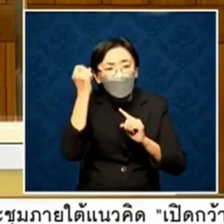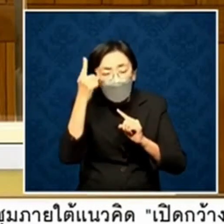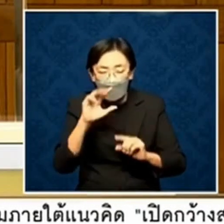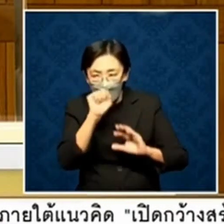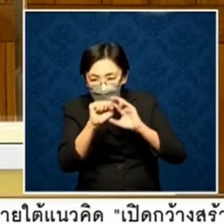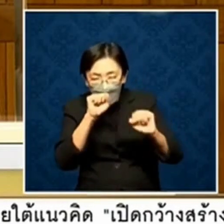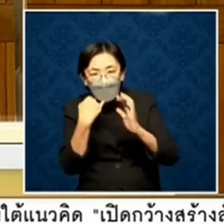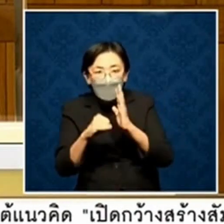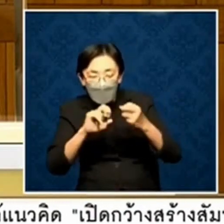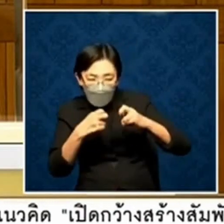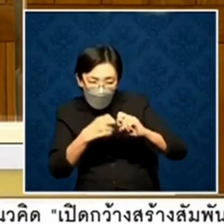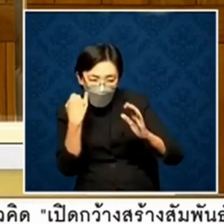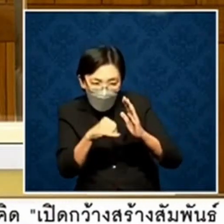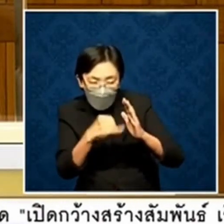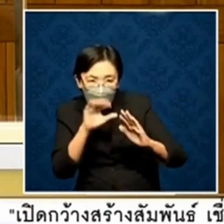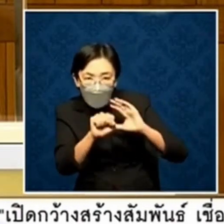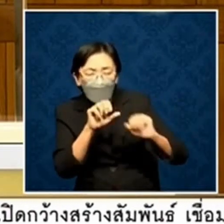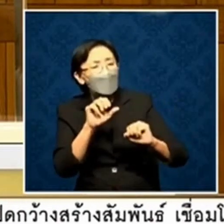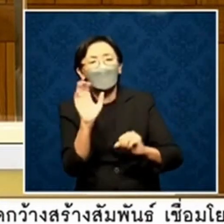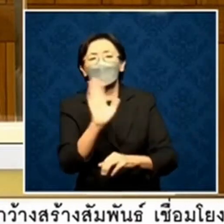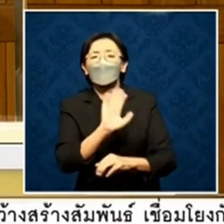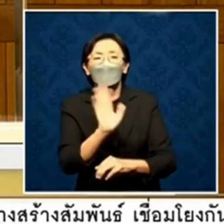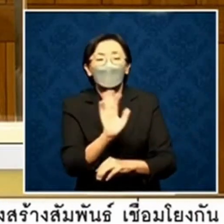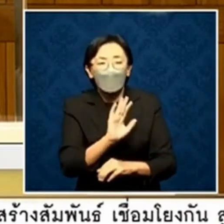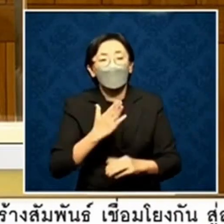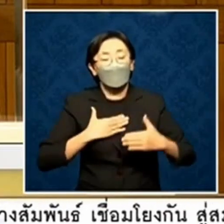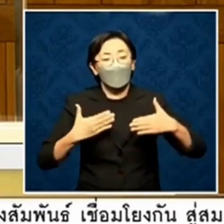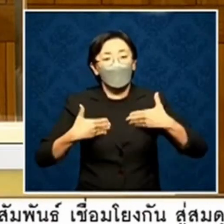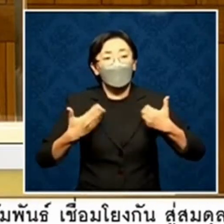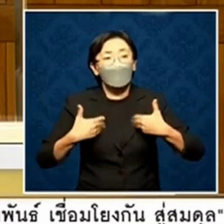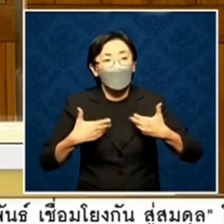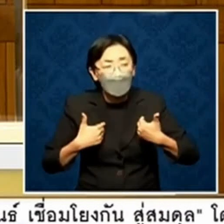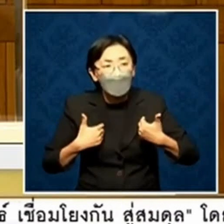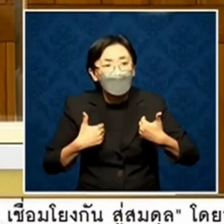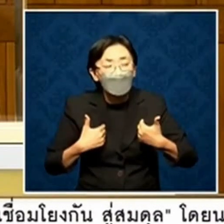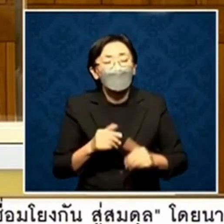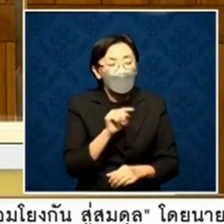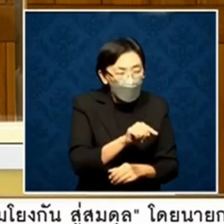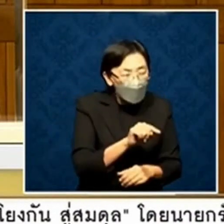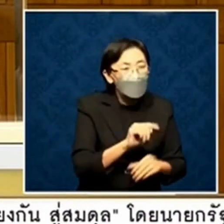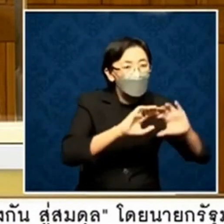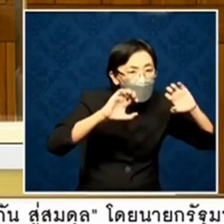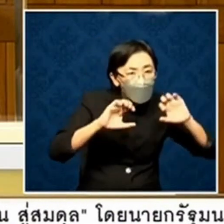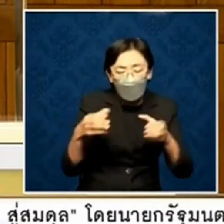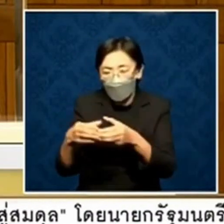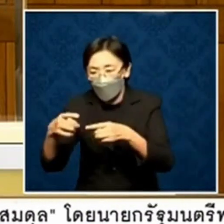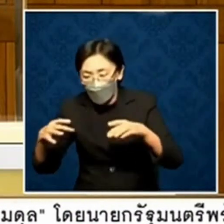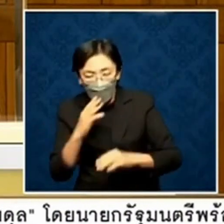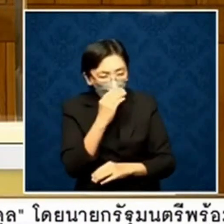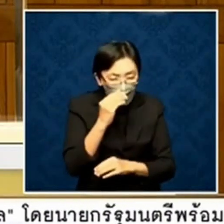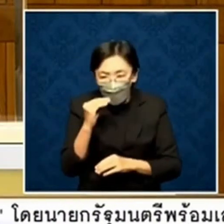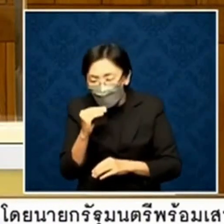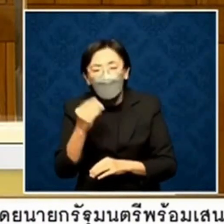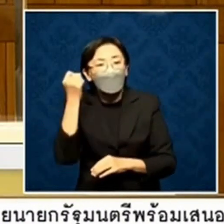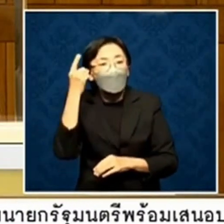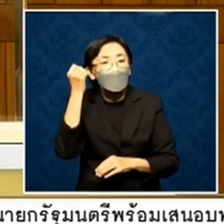ใช่มีกระทบสุขภาพ แล้วคุณจะทำให้เกิดอย่างนี้ซ้ำรอยขึ้นอีกเหรอและฉะนั้นคุณจะไปนายกเพื่ออะไร ไปฟังช่วงนี้หน่อยที่เขาอธิบาย